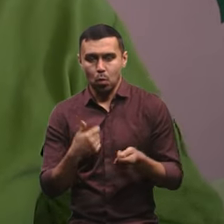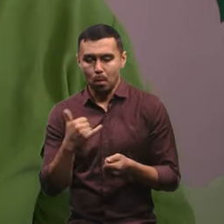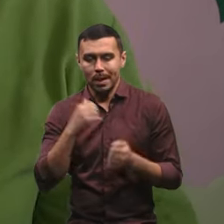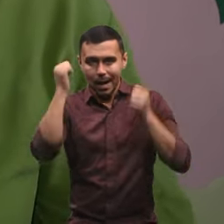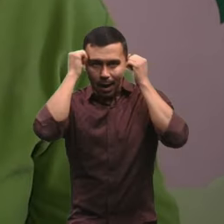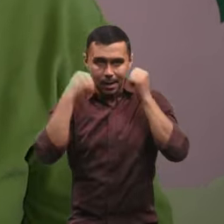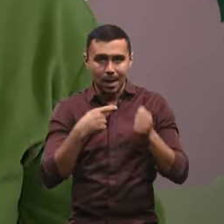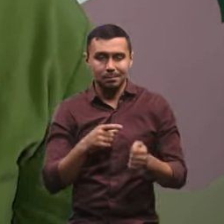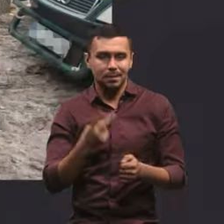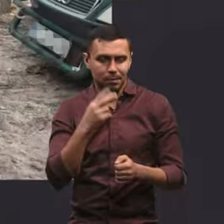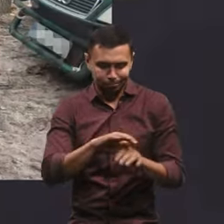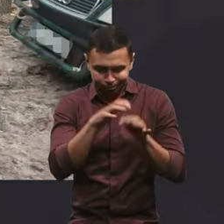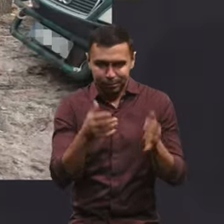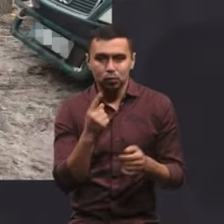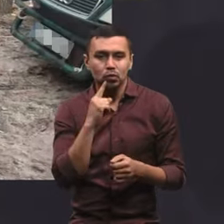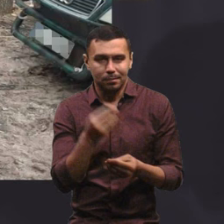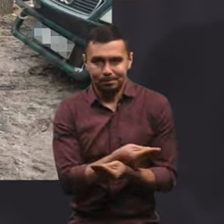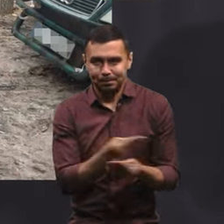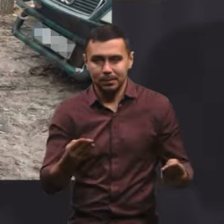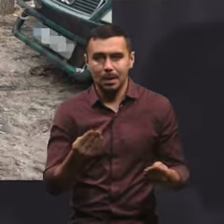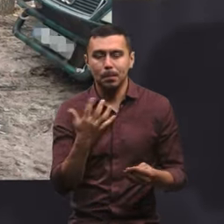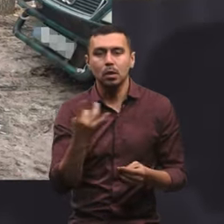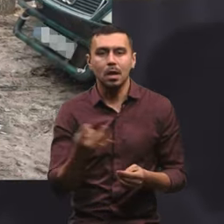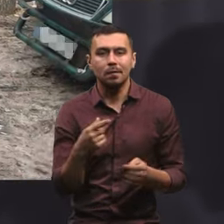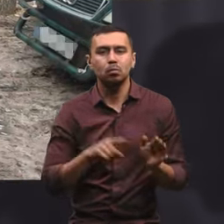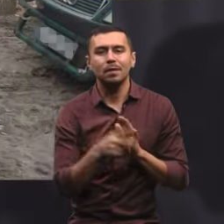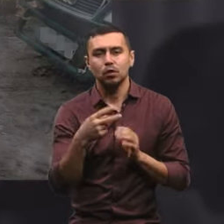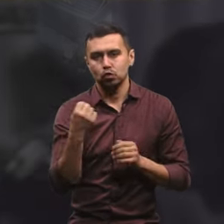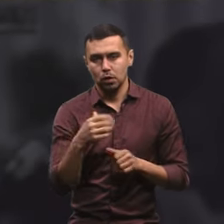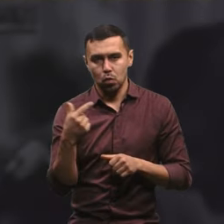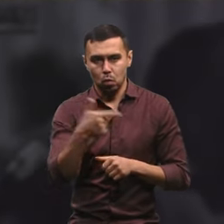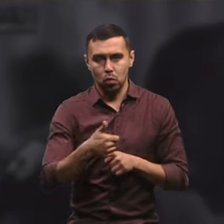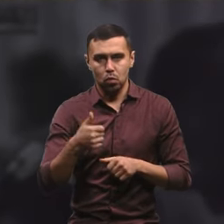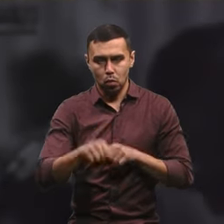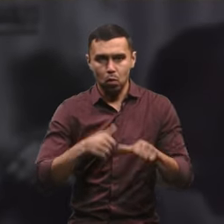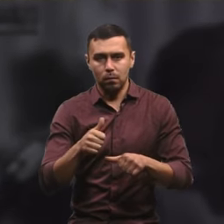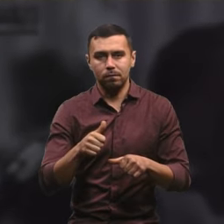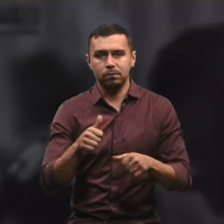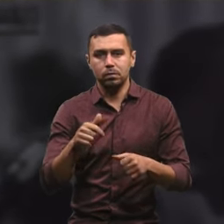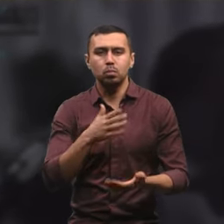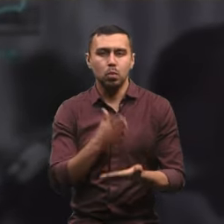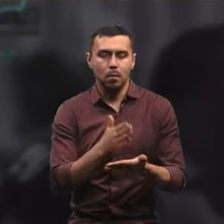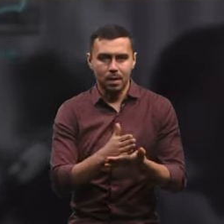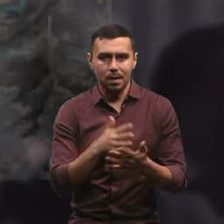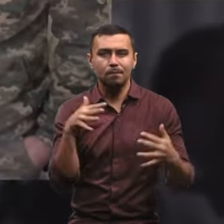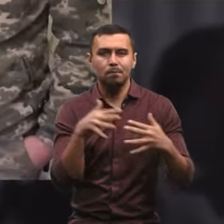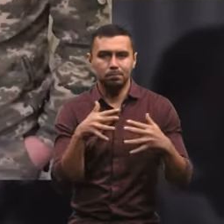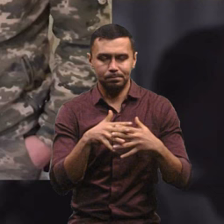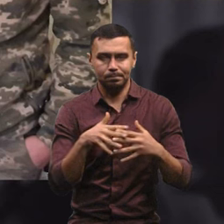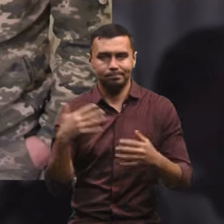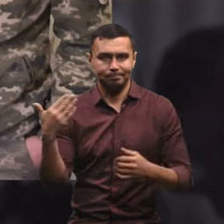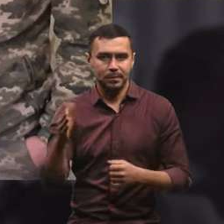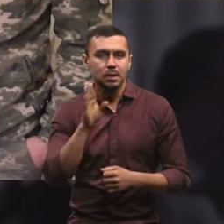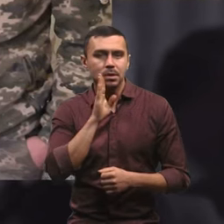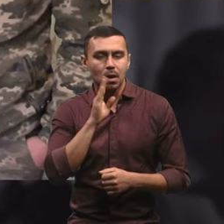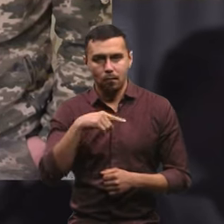я в касці завжди везу цукерки. 500 разів з 2014 року з гуманітарними вантажами у зоні бойових дій побувала волонтерка Наталія Беренда з